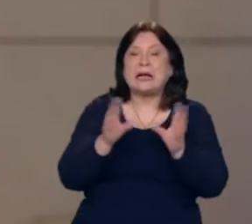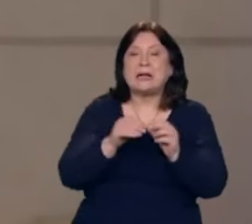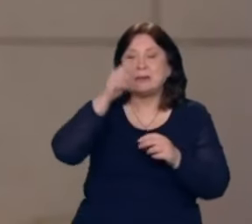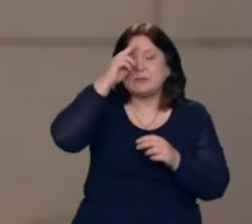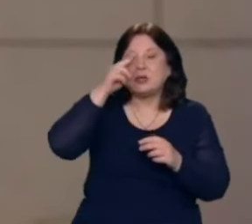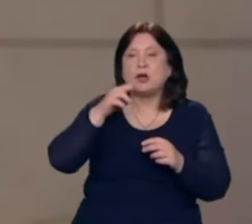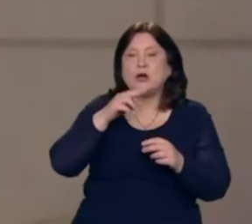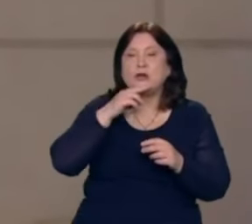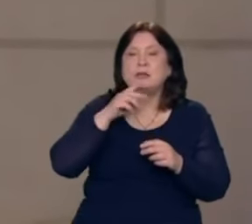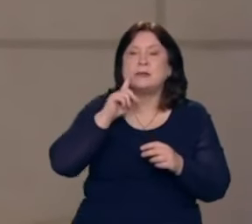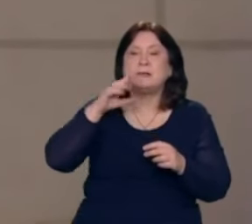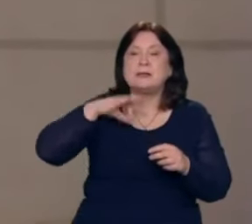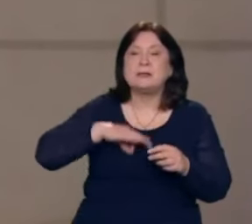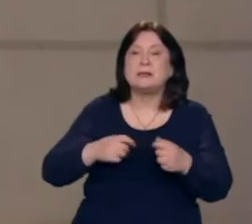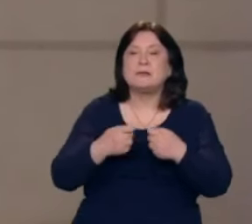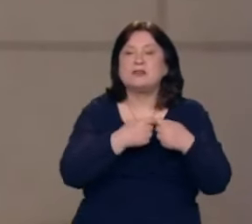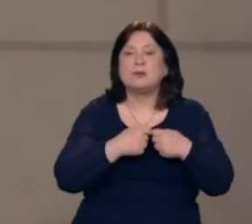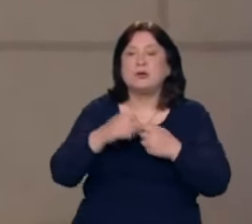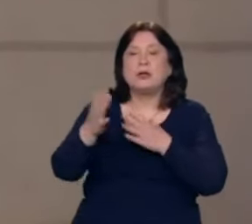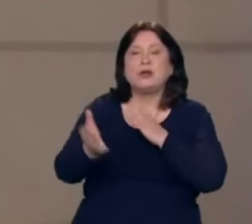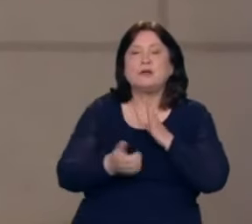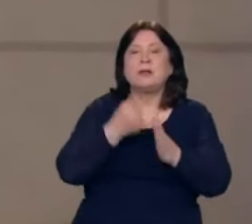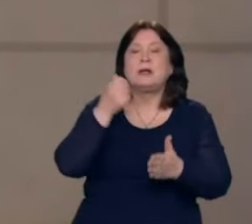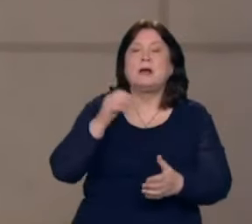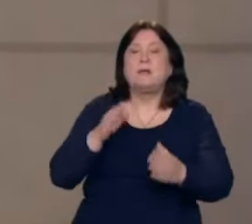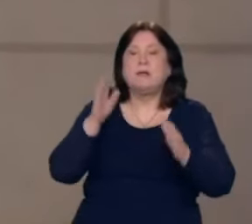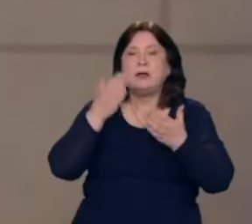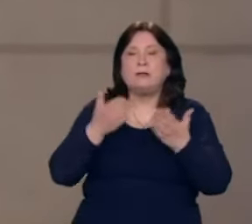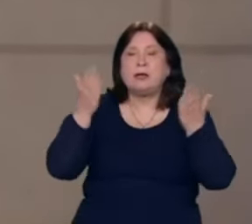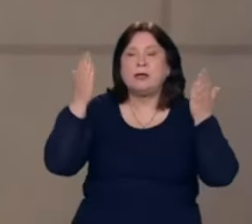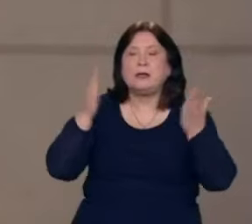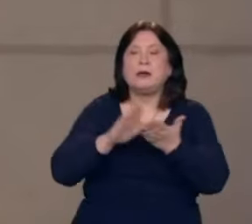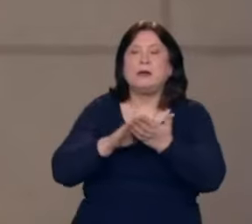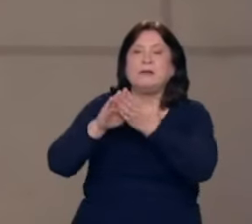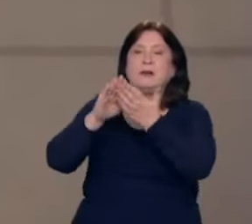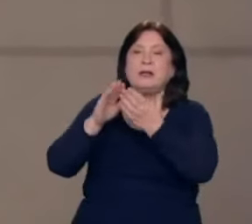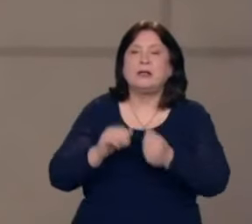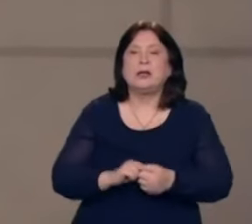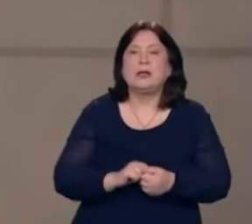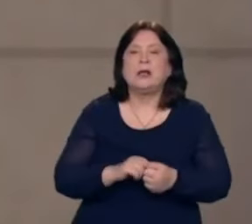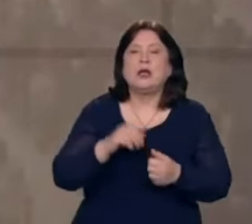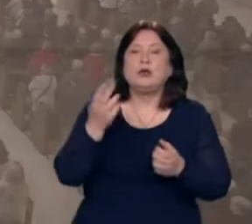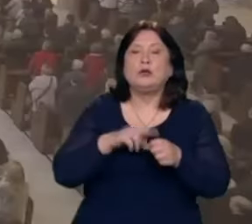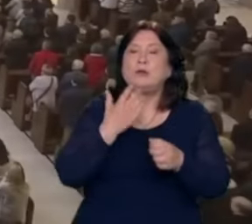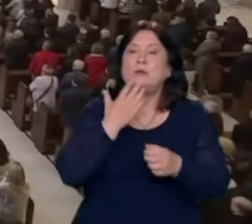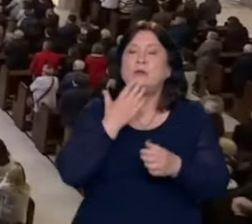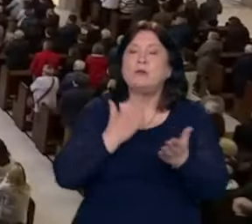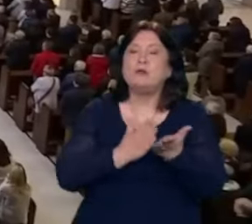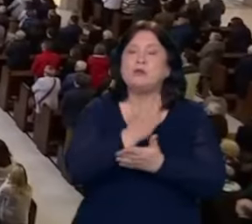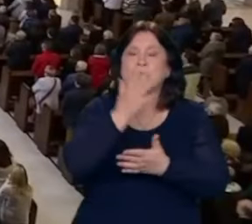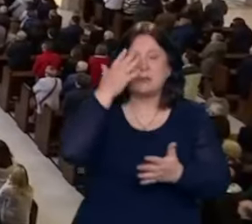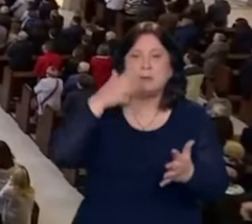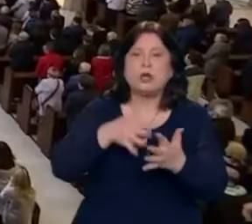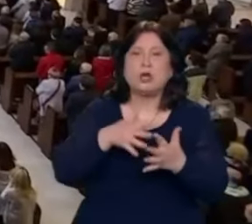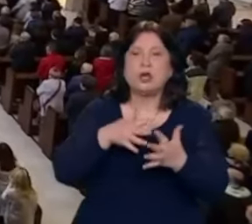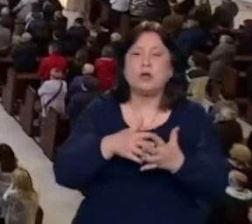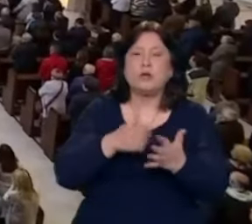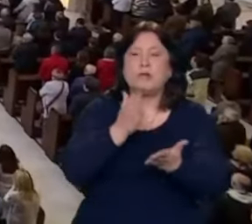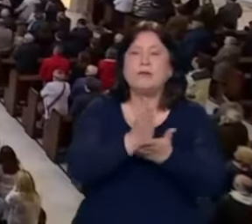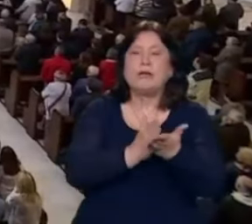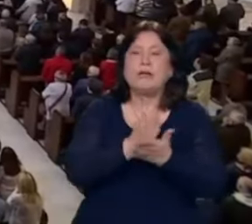wspólnie odbiera uwielbienie i chwałę który mówił przez proroków wierzę w jeden